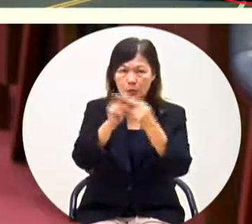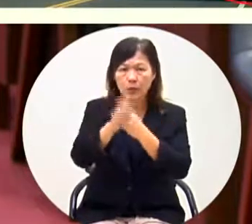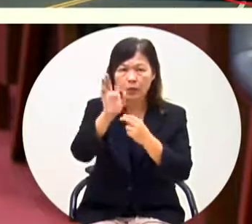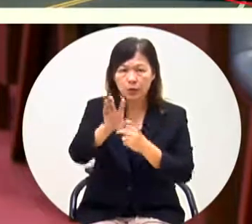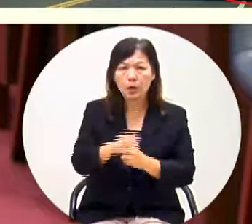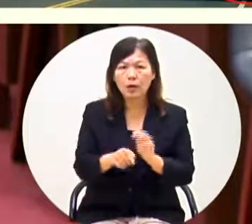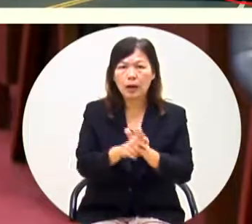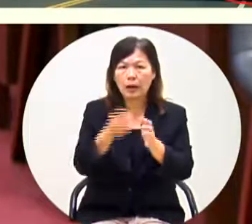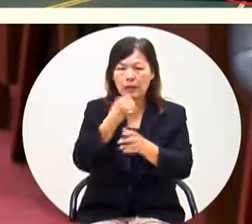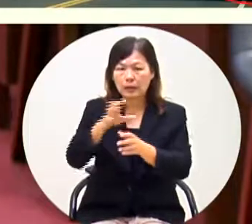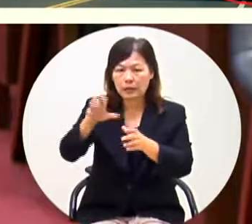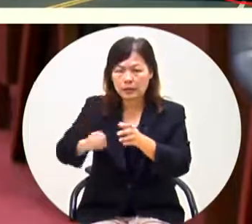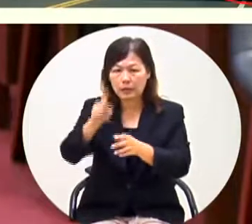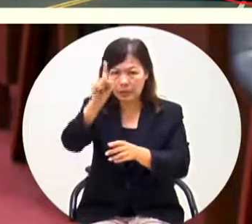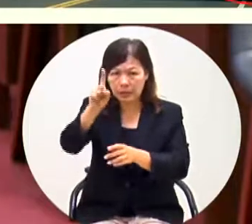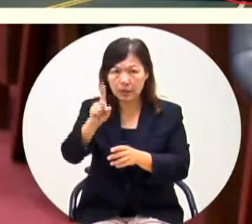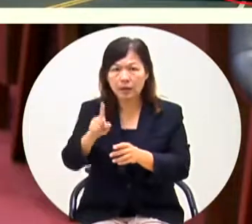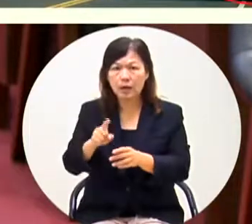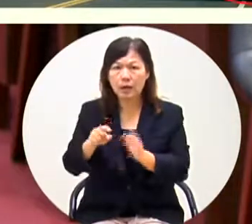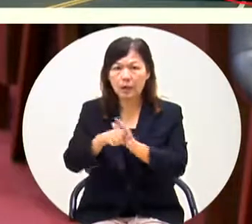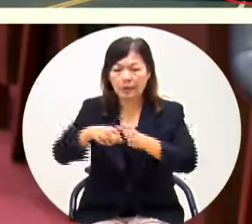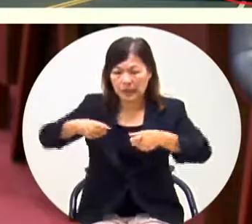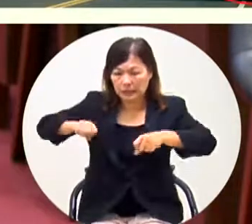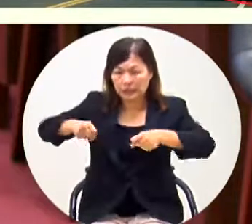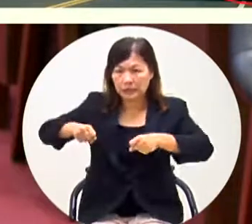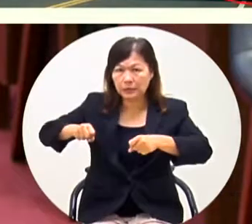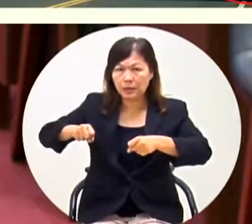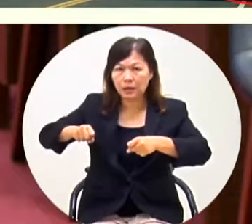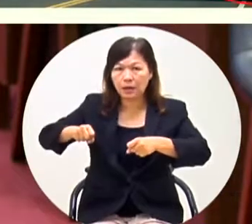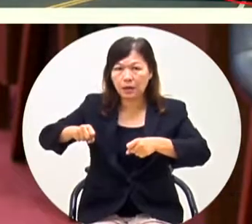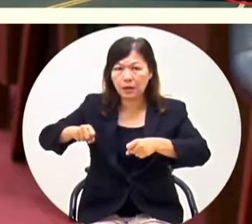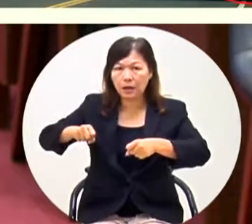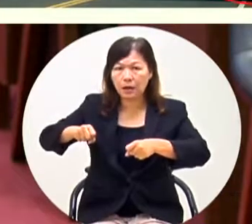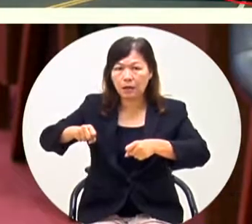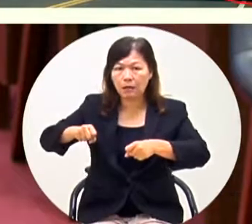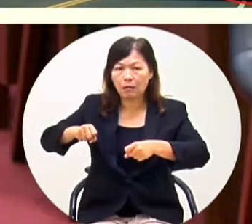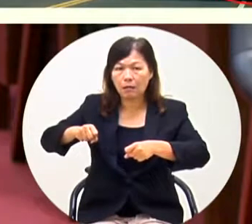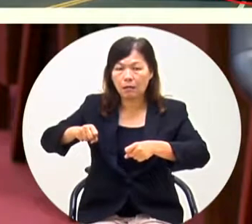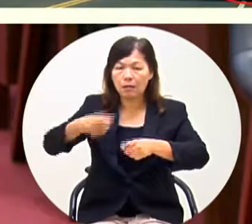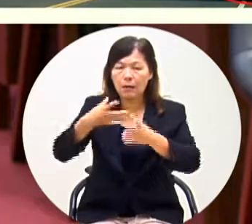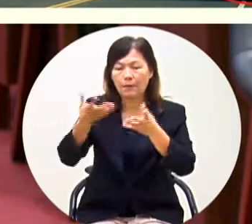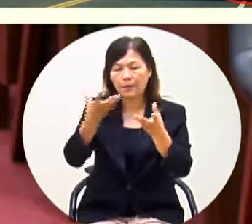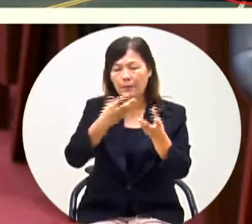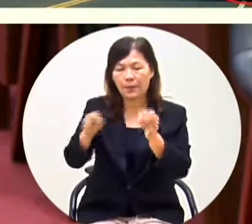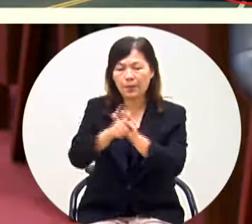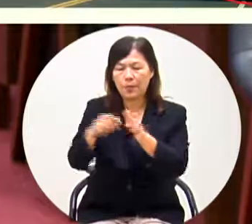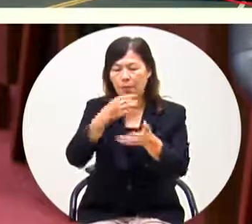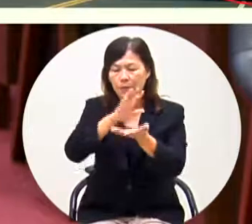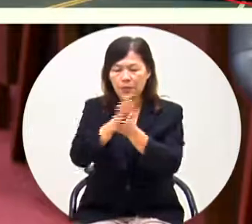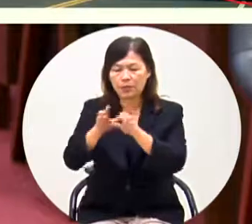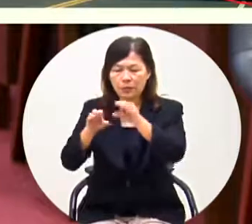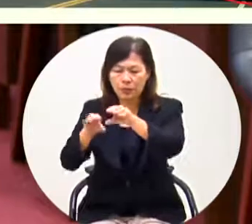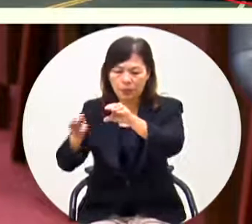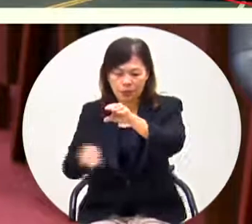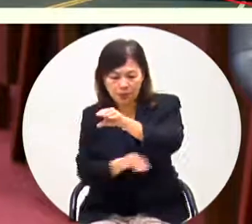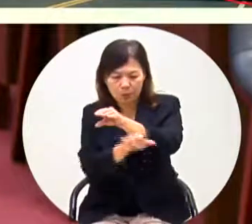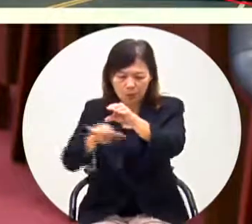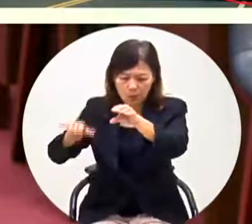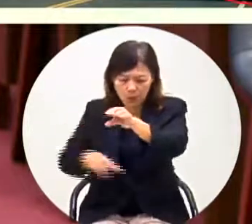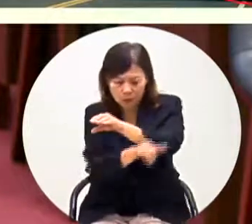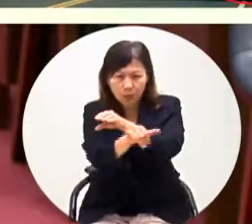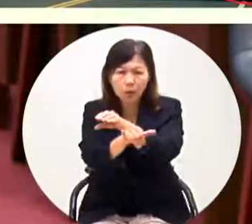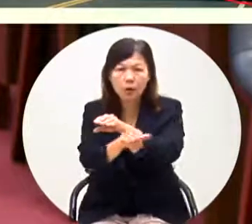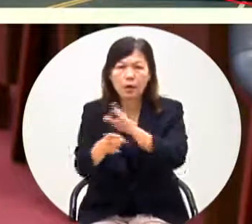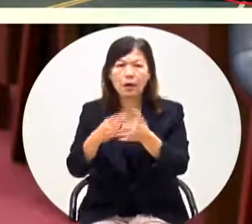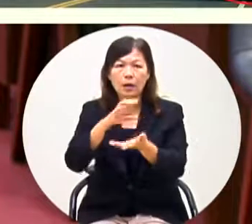的机车骑士啊没有办法，他只好也占用汽车道行驶。然后我们看到这个地方